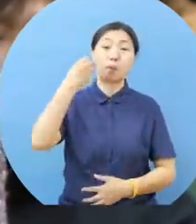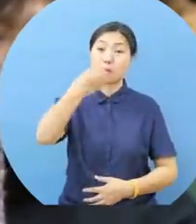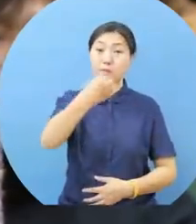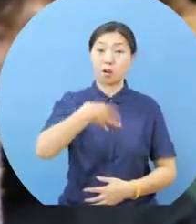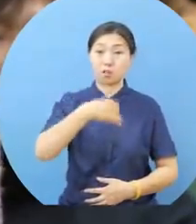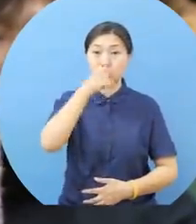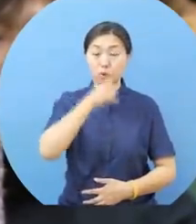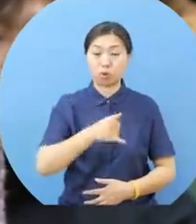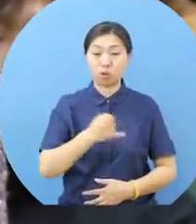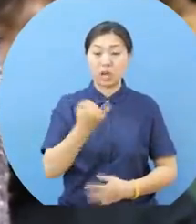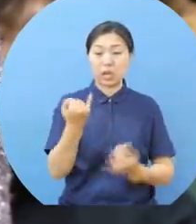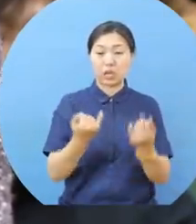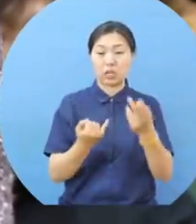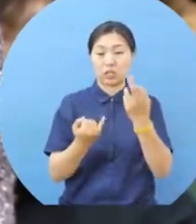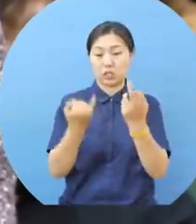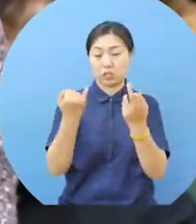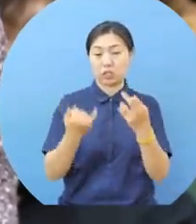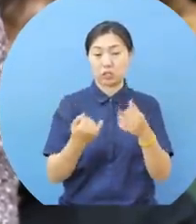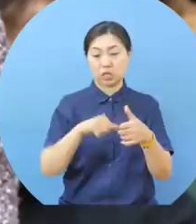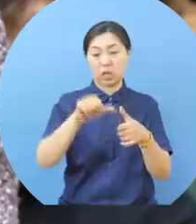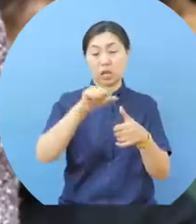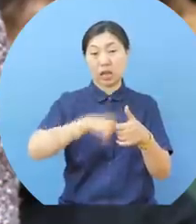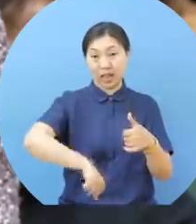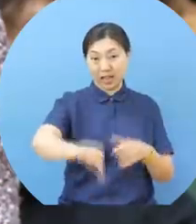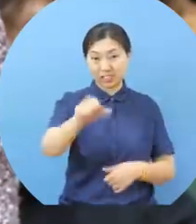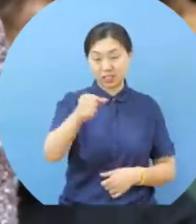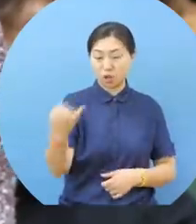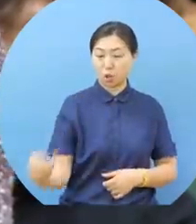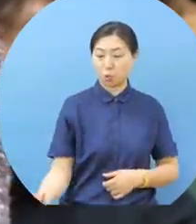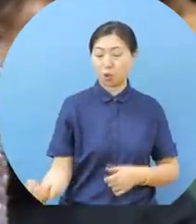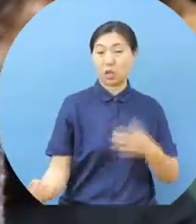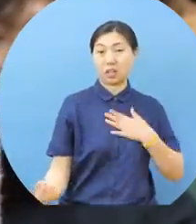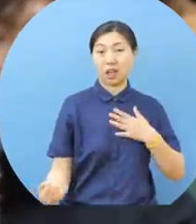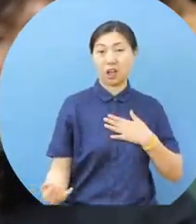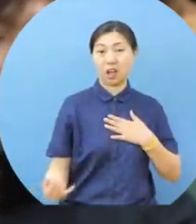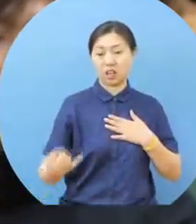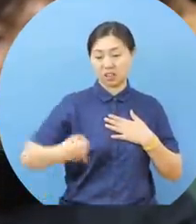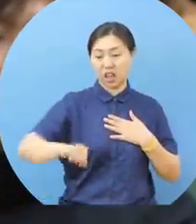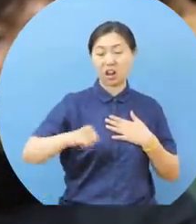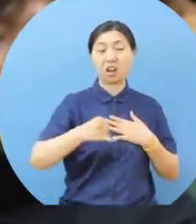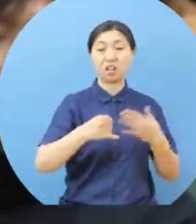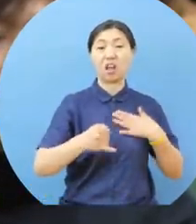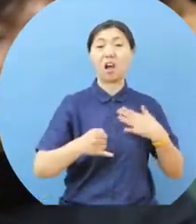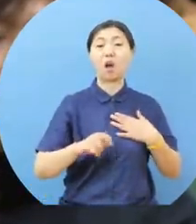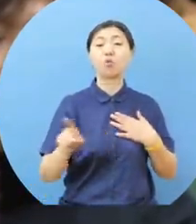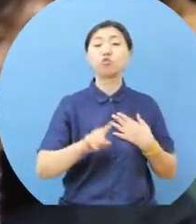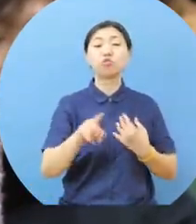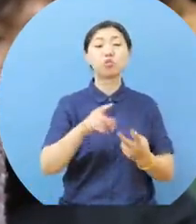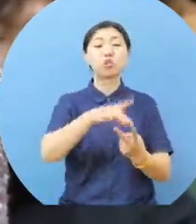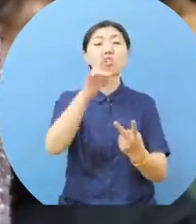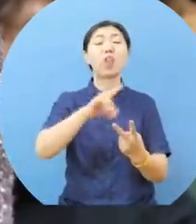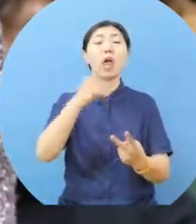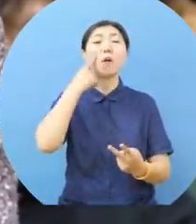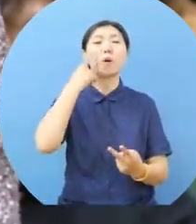합니다 한번에 는 동생 갈 자기를 상대가 라며 심하게 화를 낸 적도 있었습니다